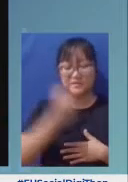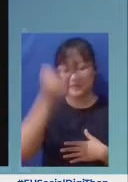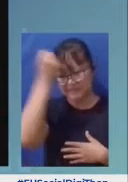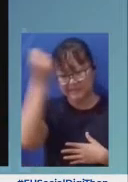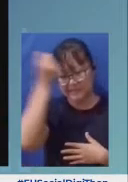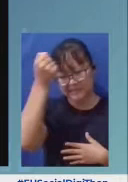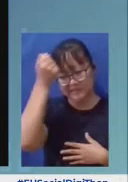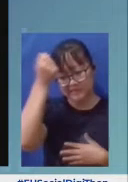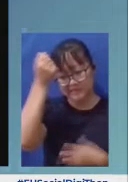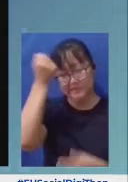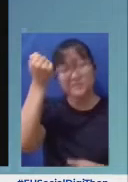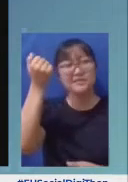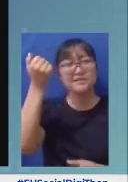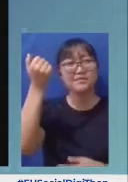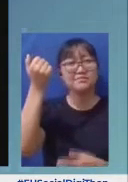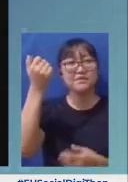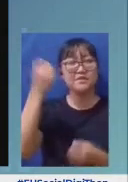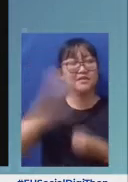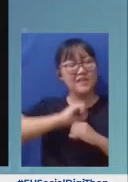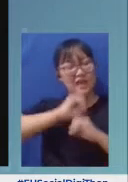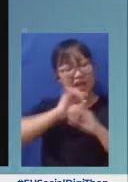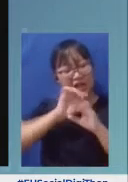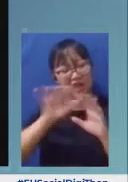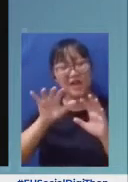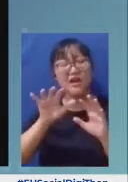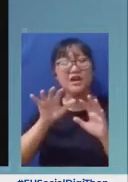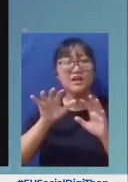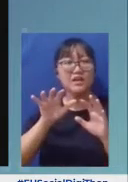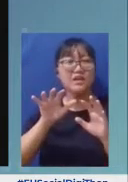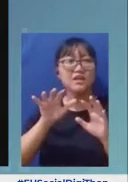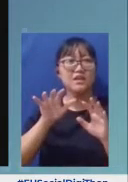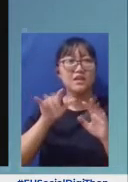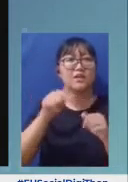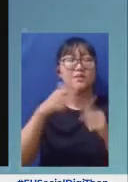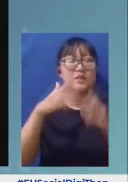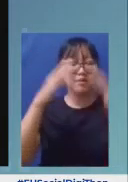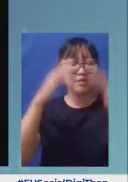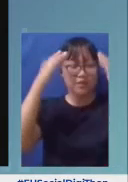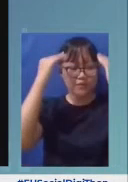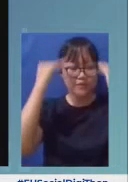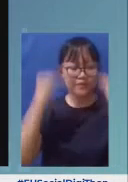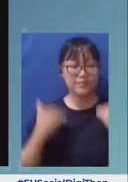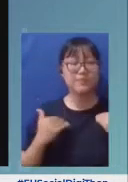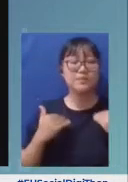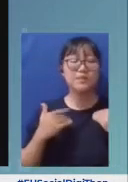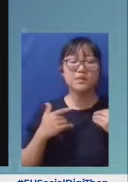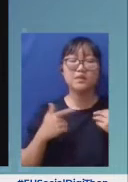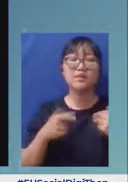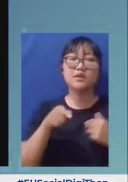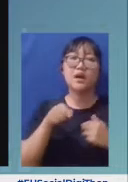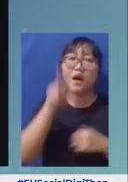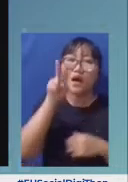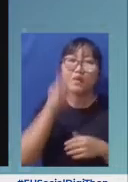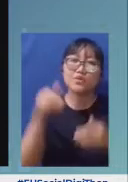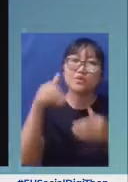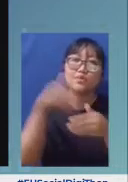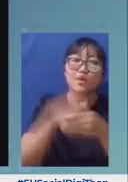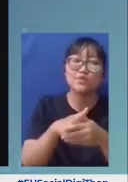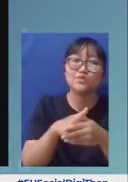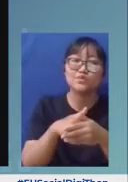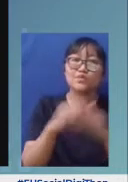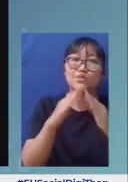ya, histeris ya. Itu sampai pada poin dia harus masuk ke rumah sakit jiwa